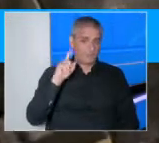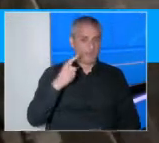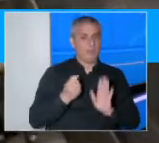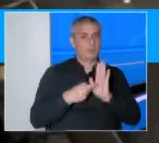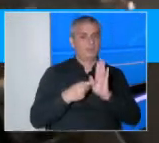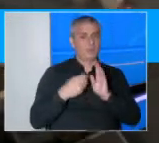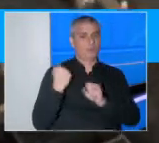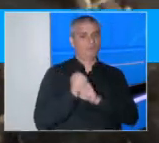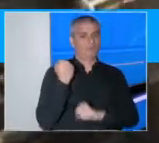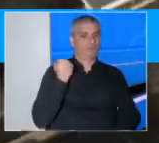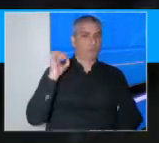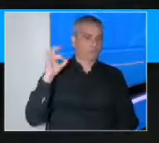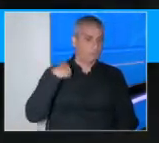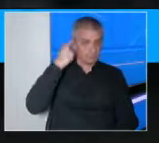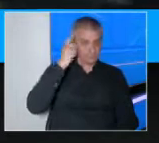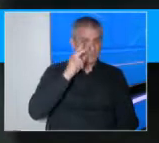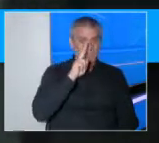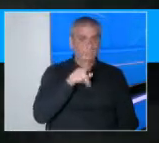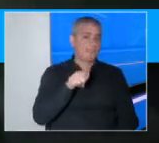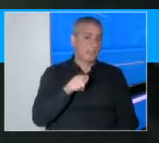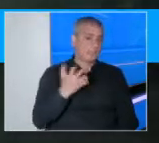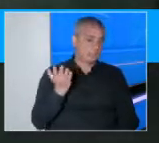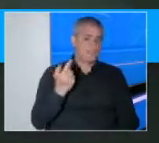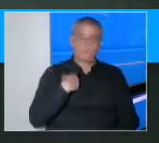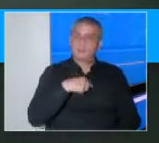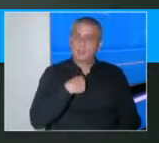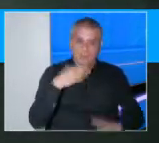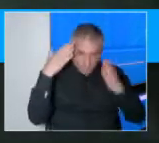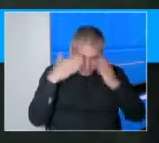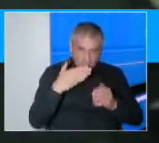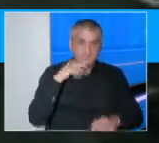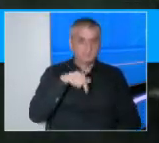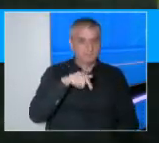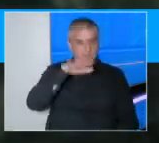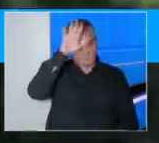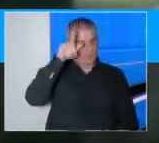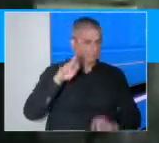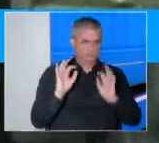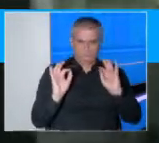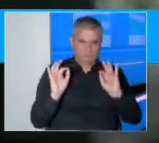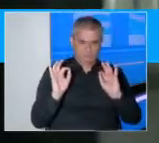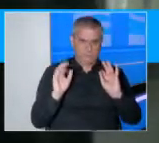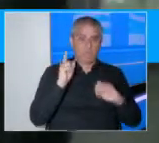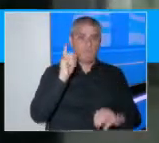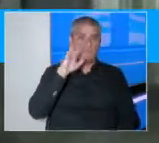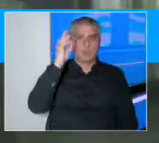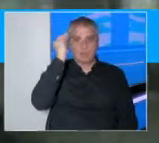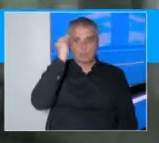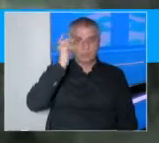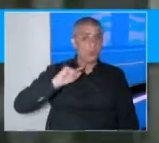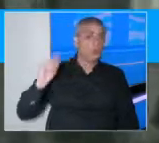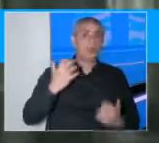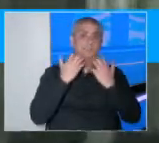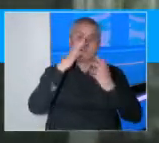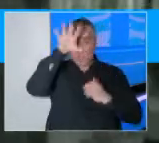ולתביעות הקשוחות שלהם. אני חושב שצריך להסתכל על זה כך, אנחנו מתמקדים בישראל, באיראן, וזה בסדר גמור, אבל צריך לזכור שכל